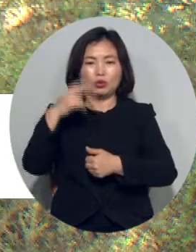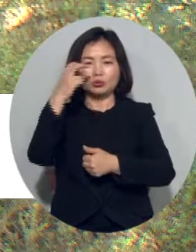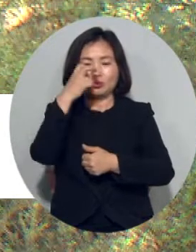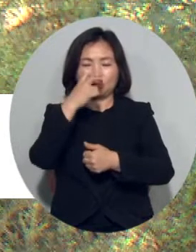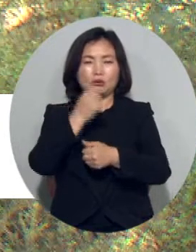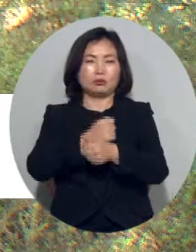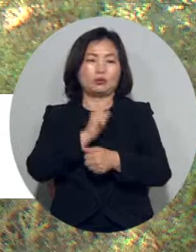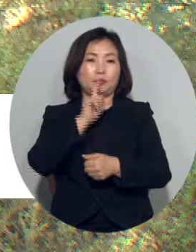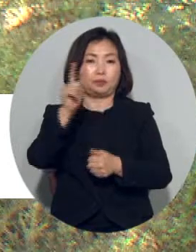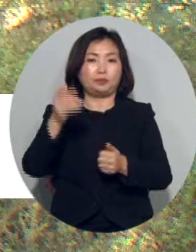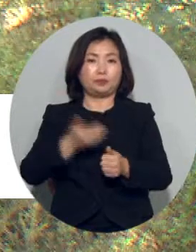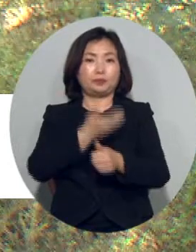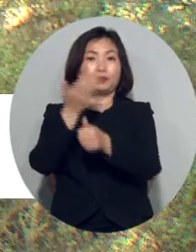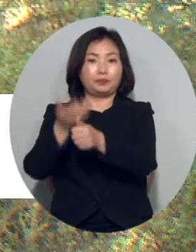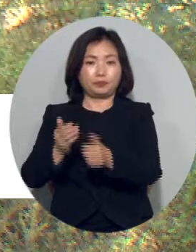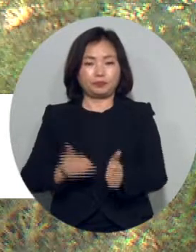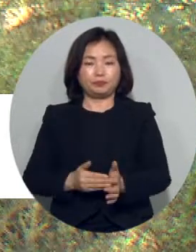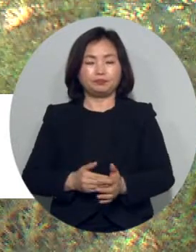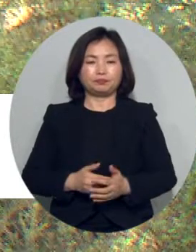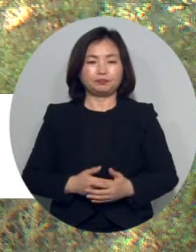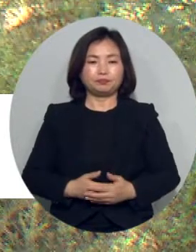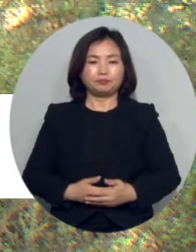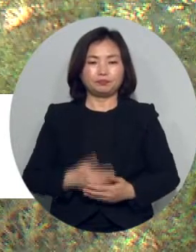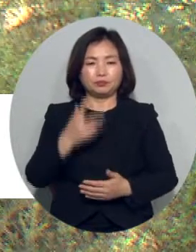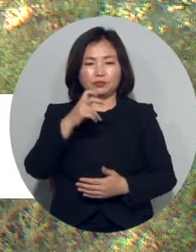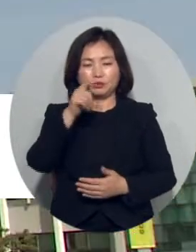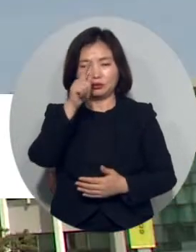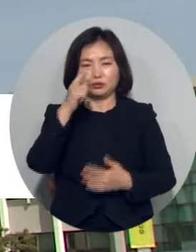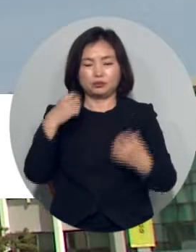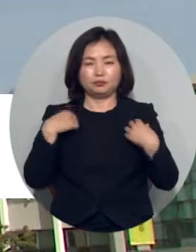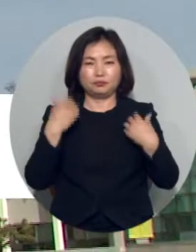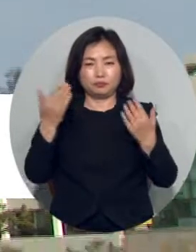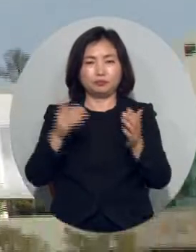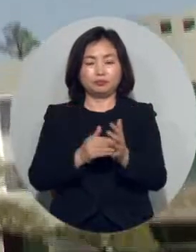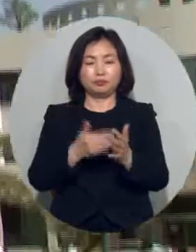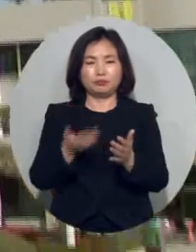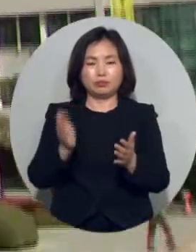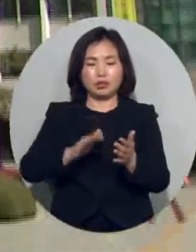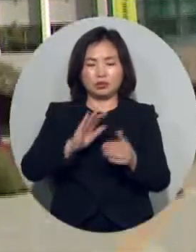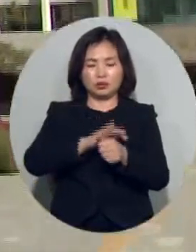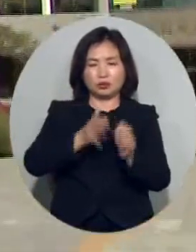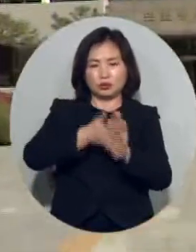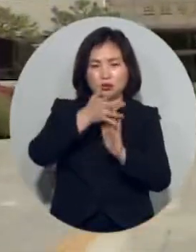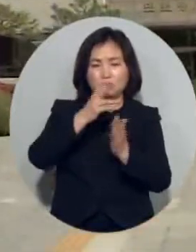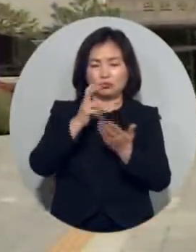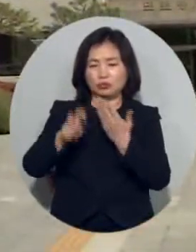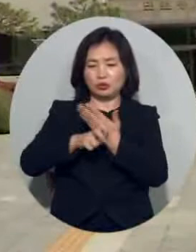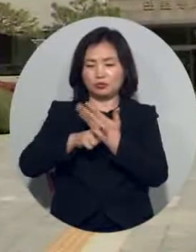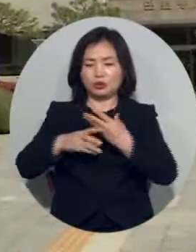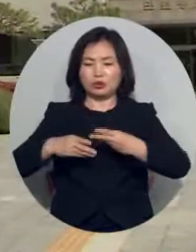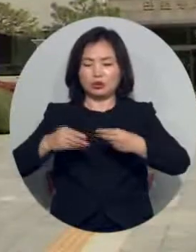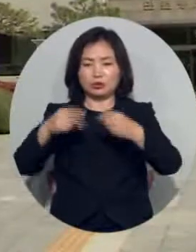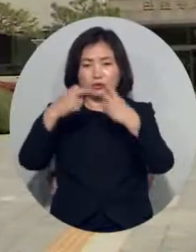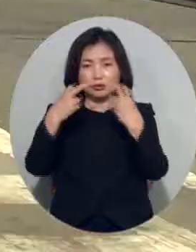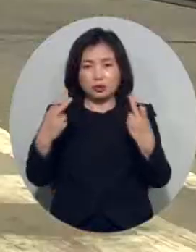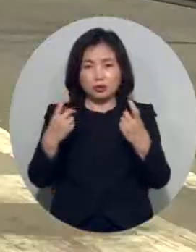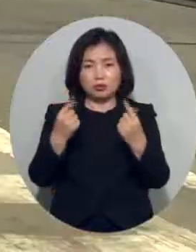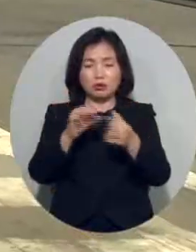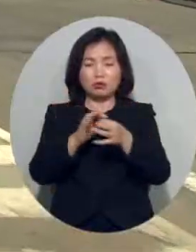조사를 받고 그래서 이제 경주검찰청에 하지만 경주시는 불법 훼손된 산림에